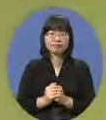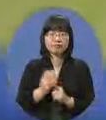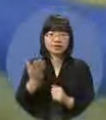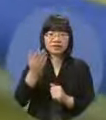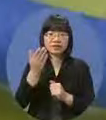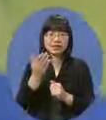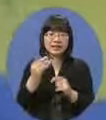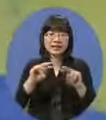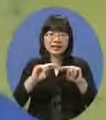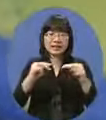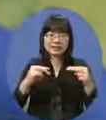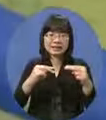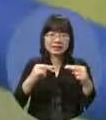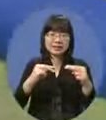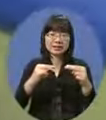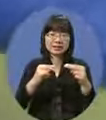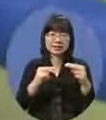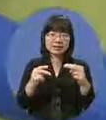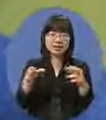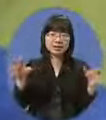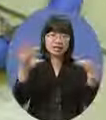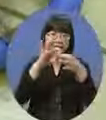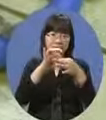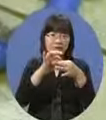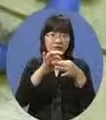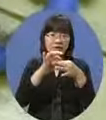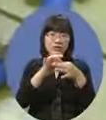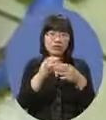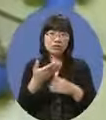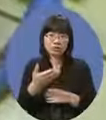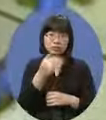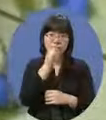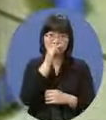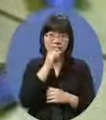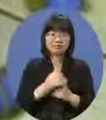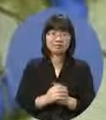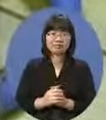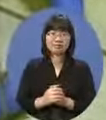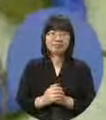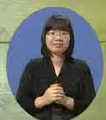윗부분을 노끈으로 얼기설기 엮어주면